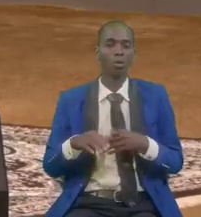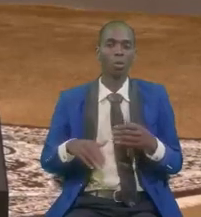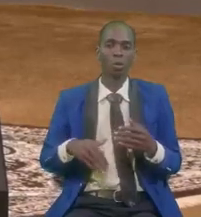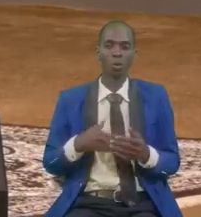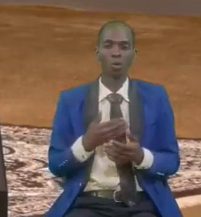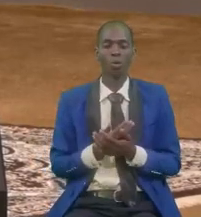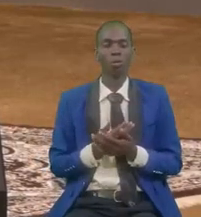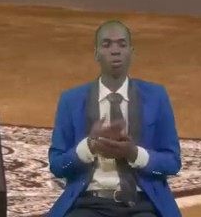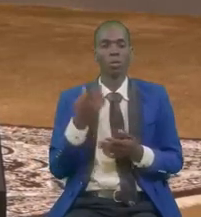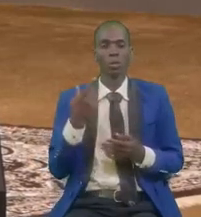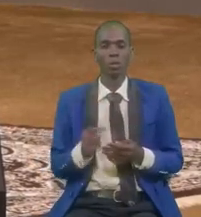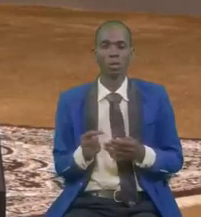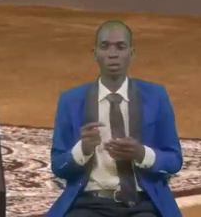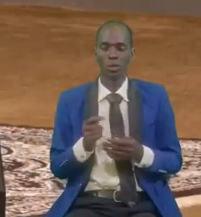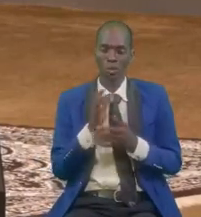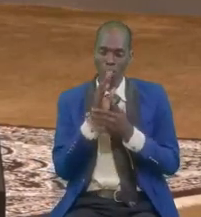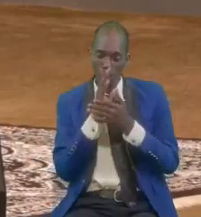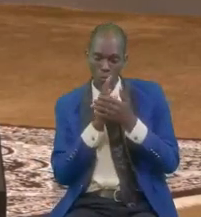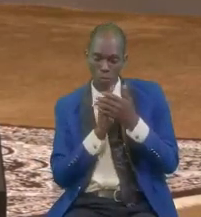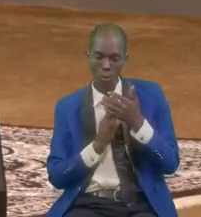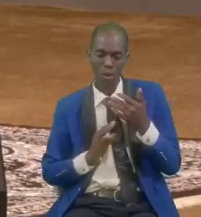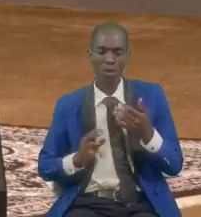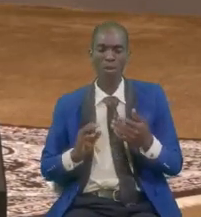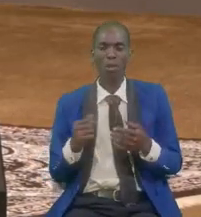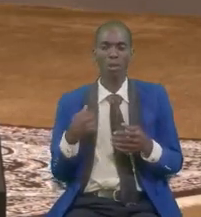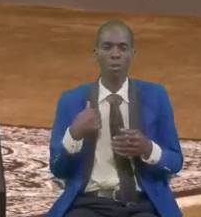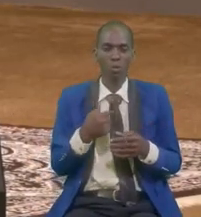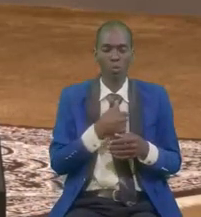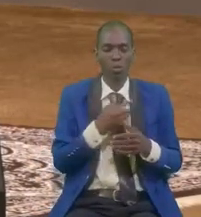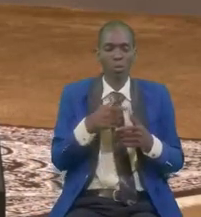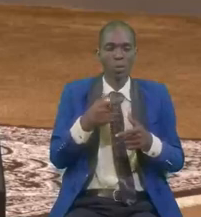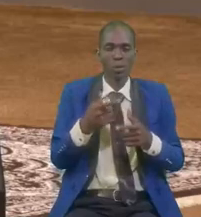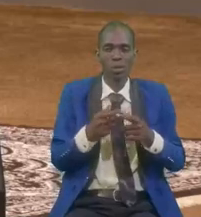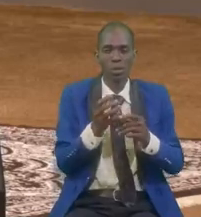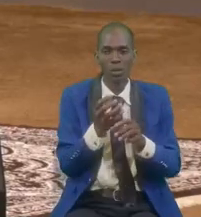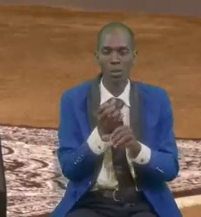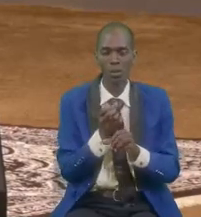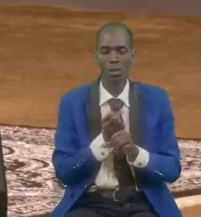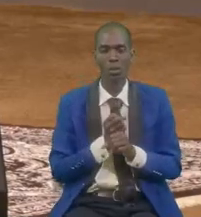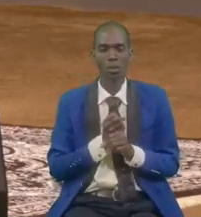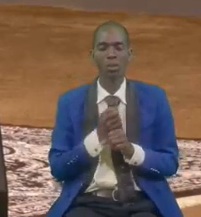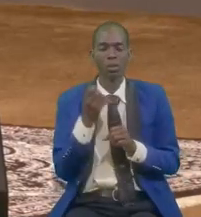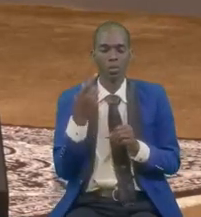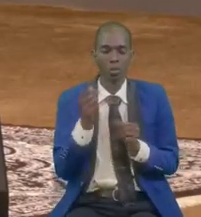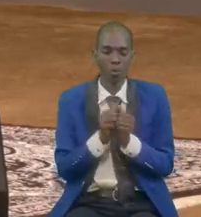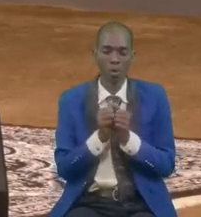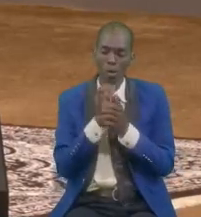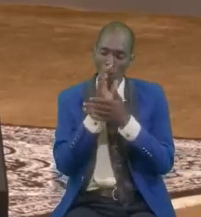Cela met tout le monde au même niveau. Ce qu'on a, c'est la douceur et l'humilité. Et recevez